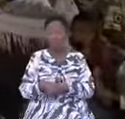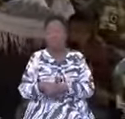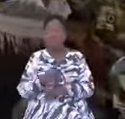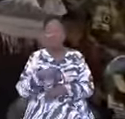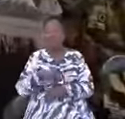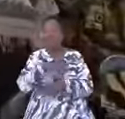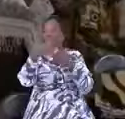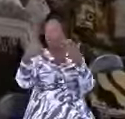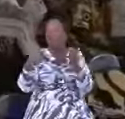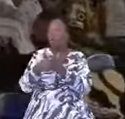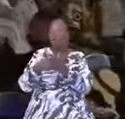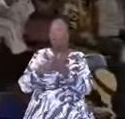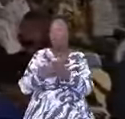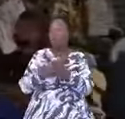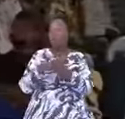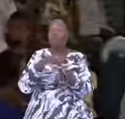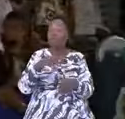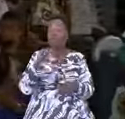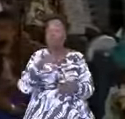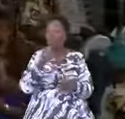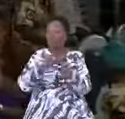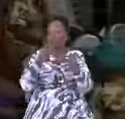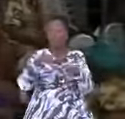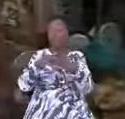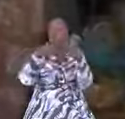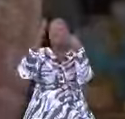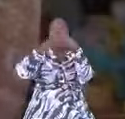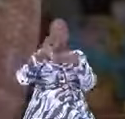réjouit à cause de la décision que j'ai prise